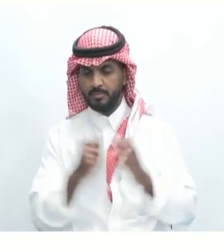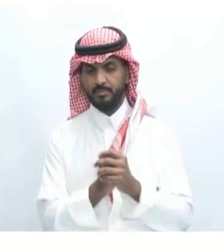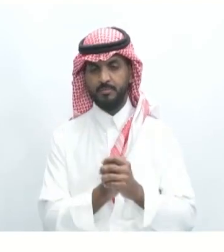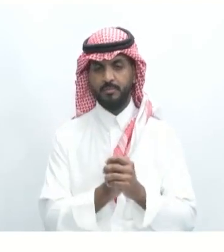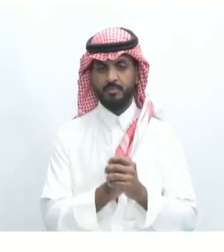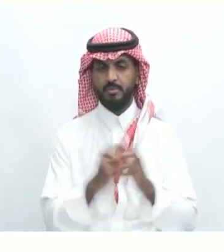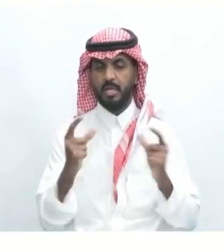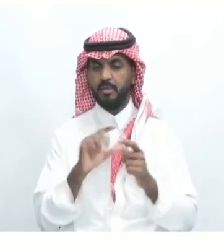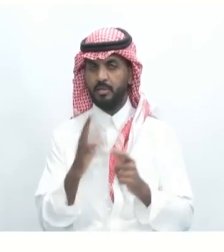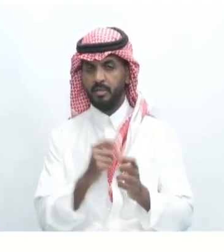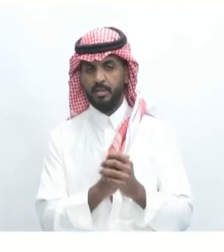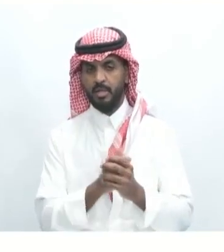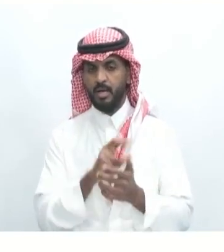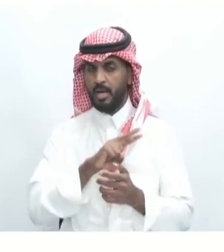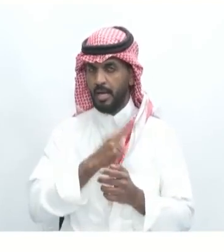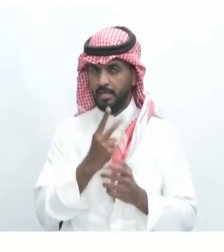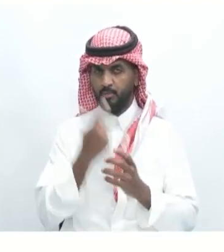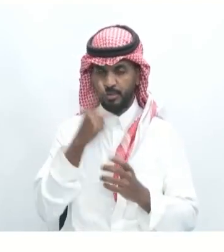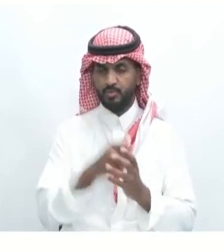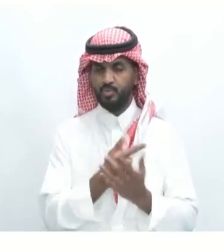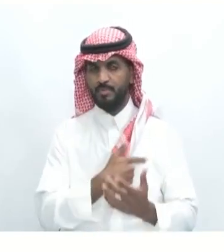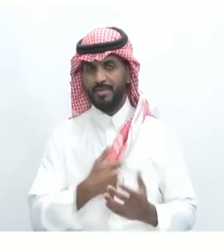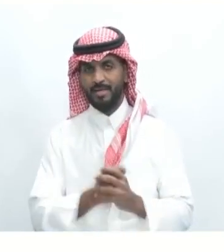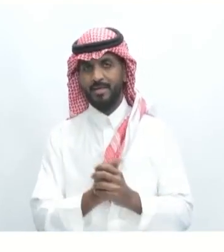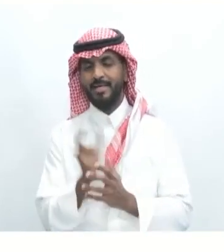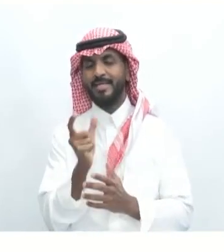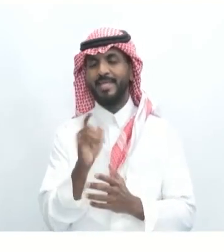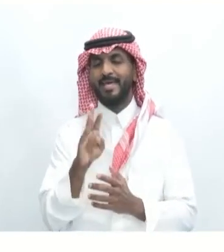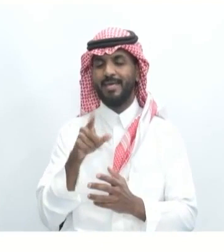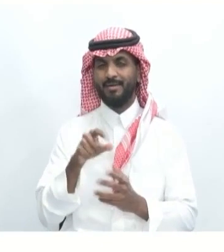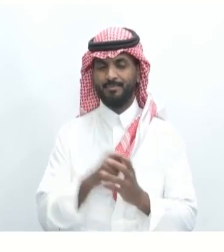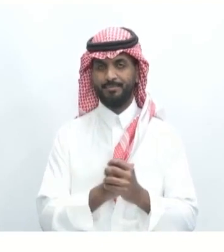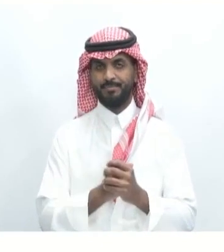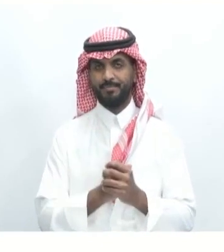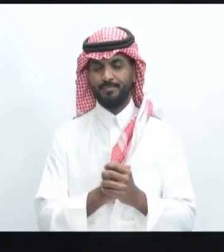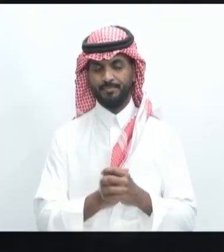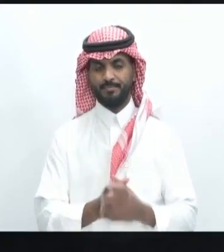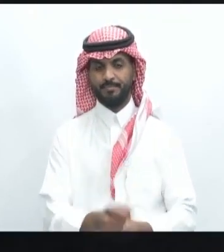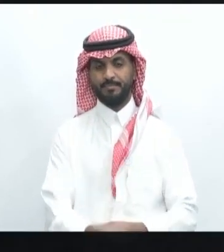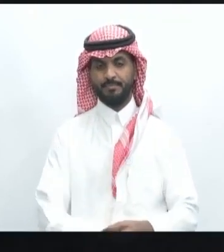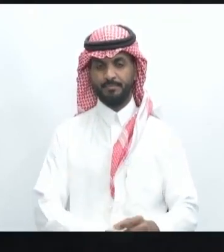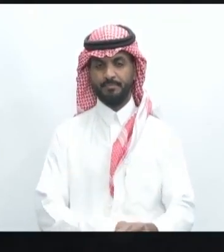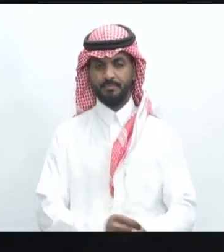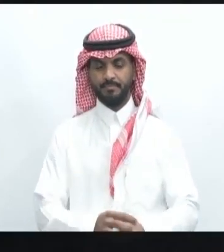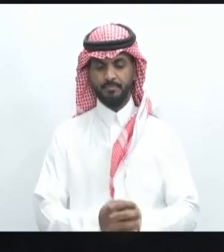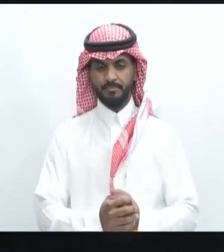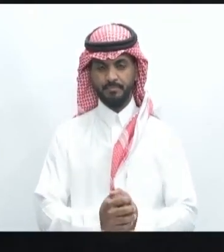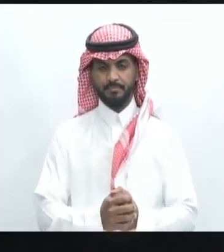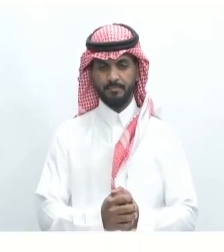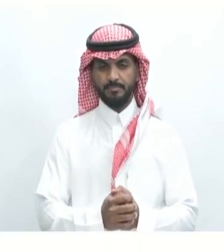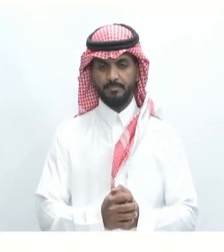شيء غير معين لذا سنسميه احسنتم ممتاز تسمى نكره